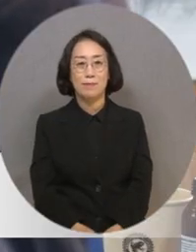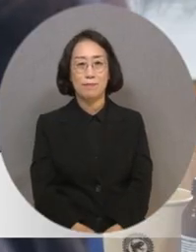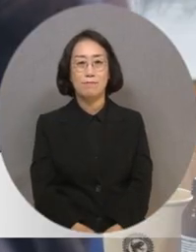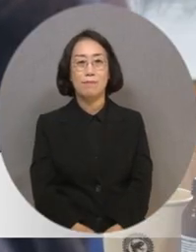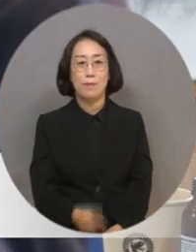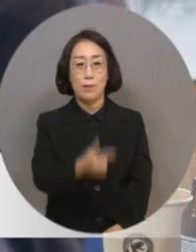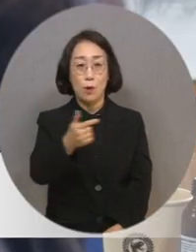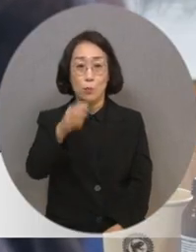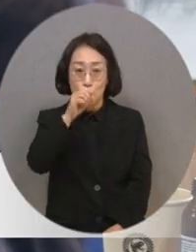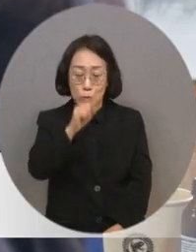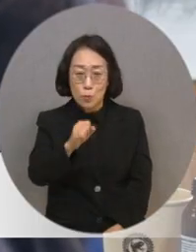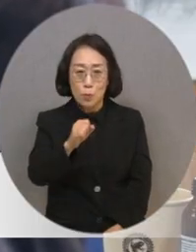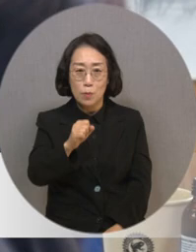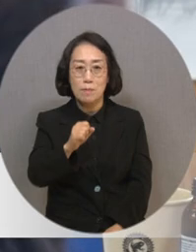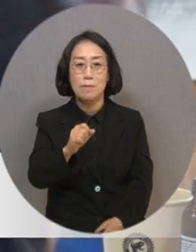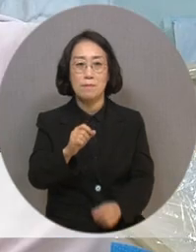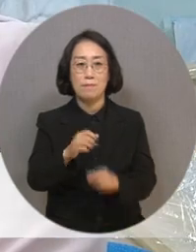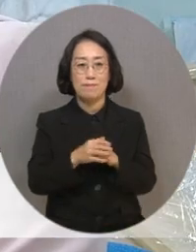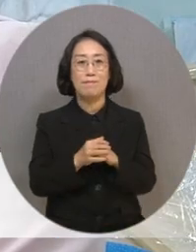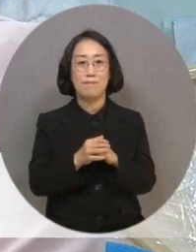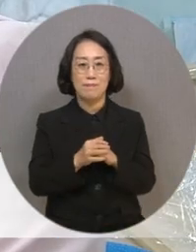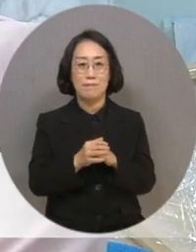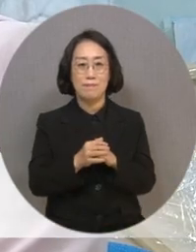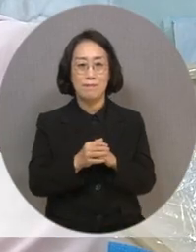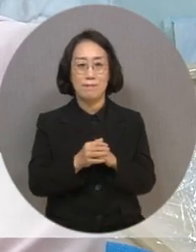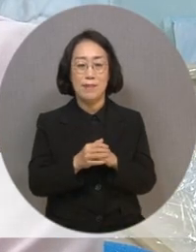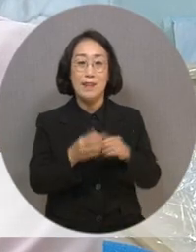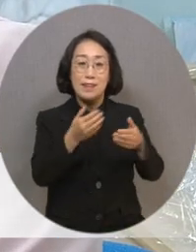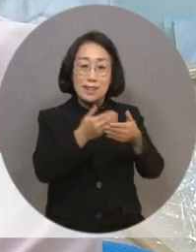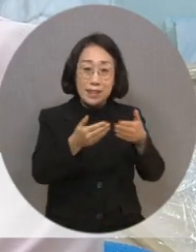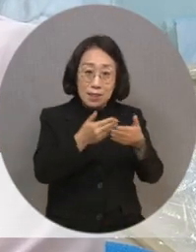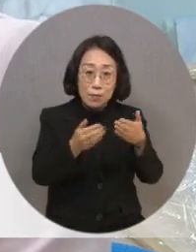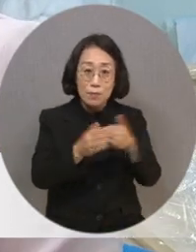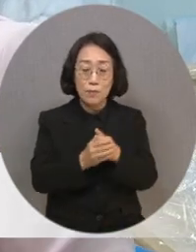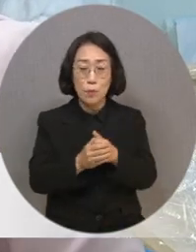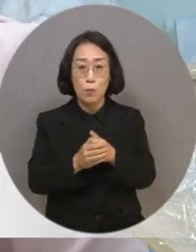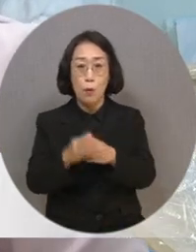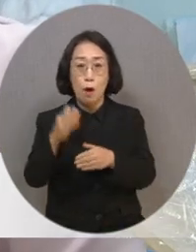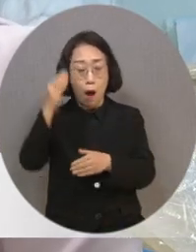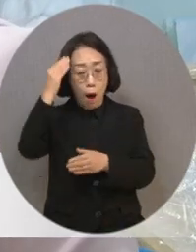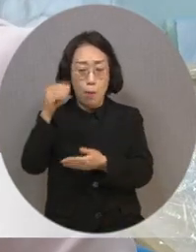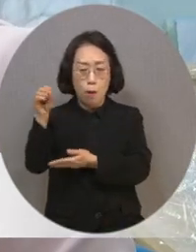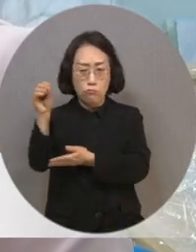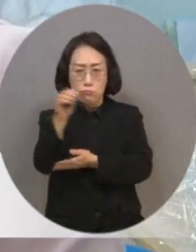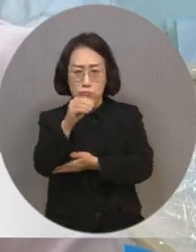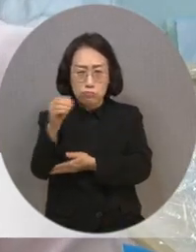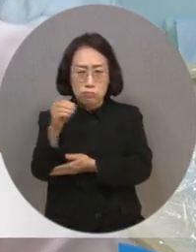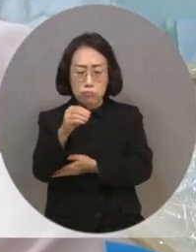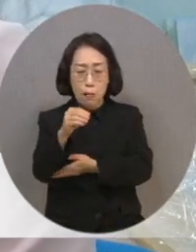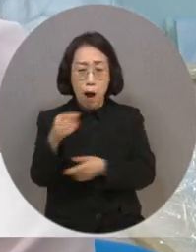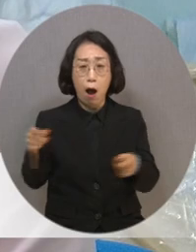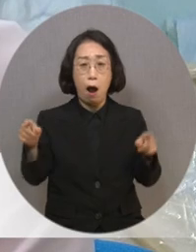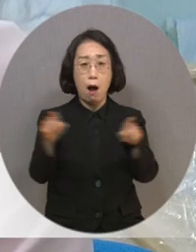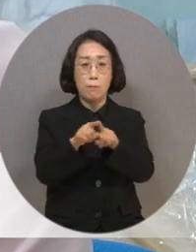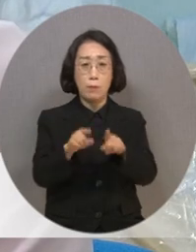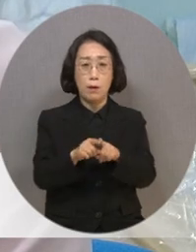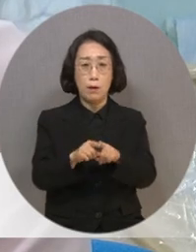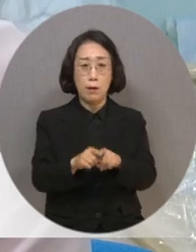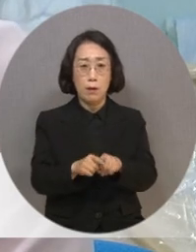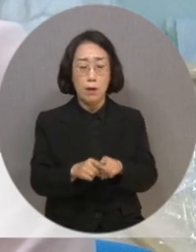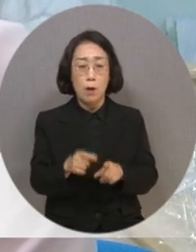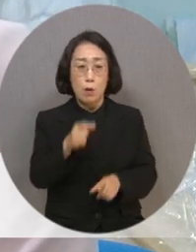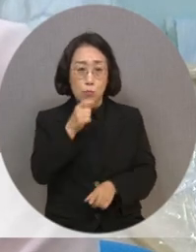네, 너무 좋은 말씀 잘 들었습니다. 네, 수채화랑 서예의 만남. 수채화랑 서예는 농도에 따라서